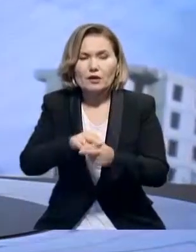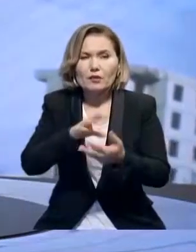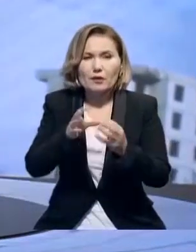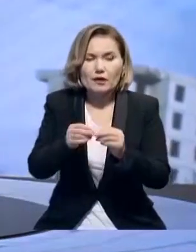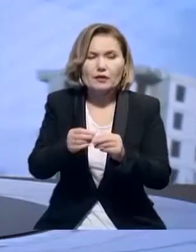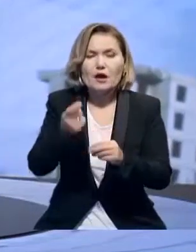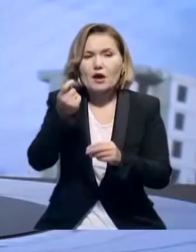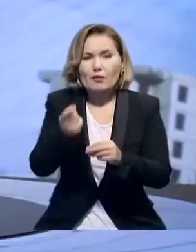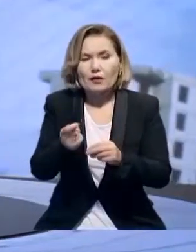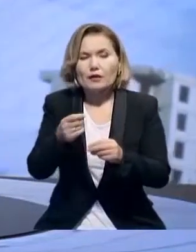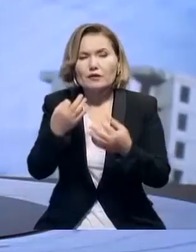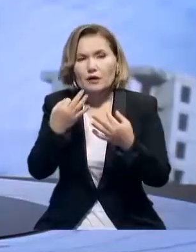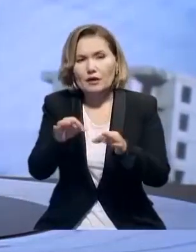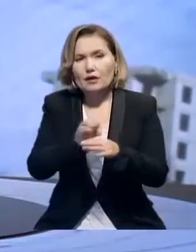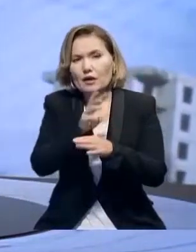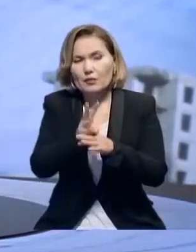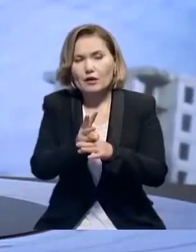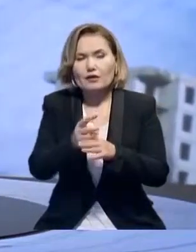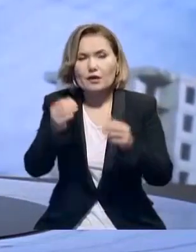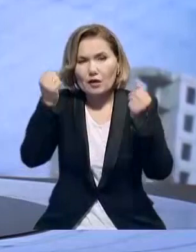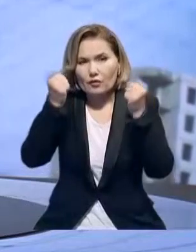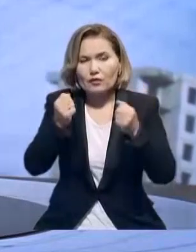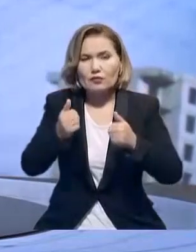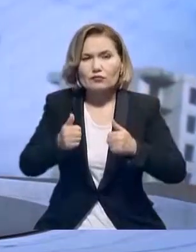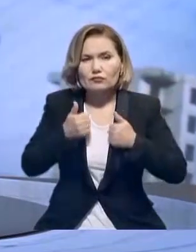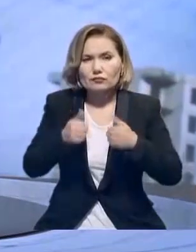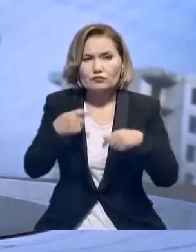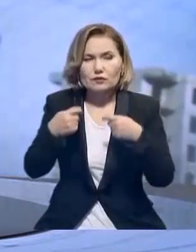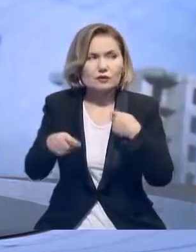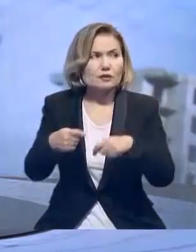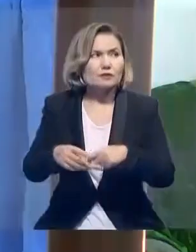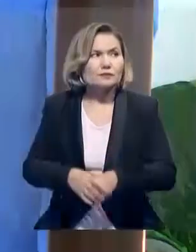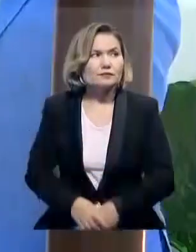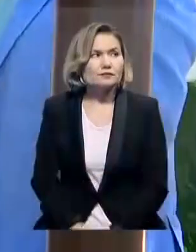қол жетінді бағада сапалы өнім ұсынуға ұмтылу керек деді кәсіпкер.